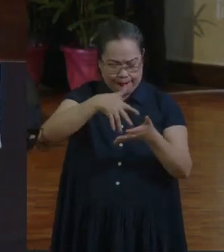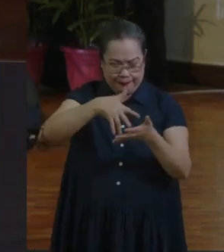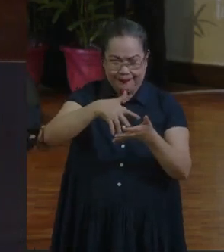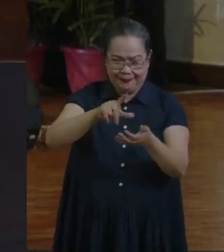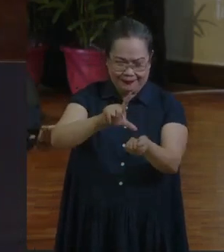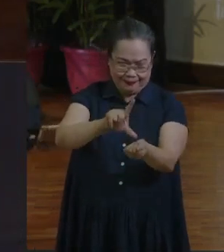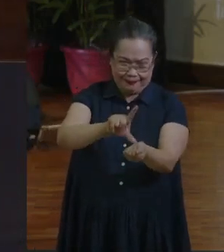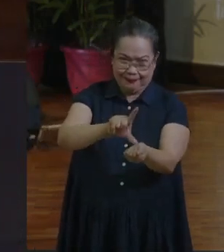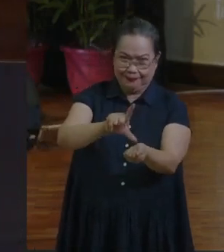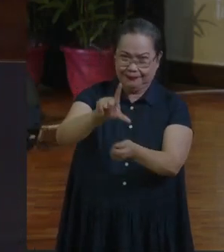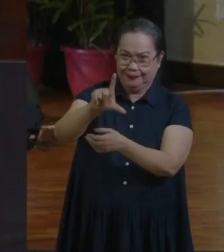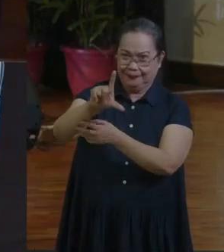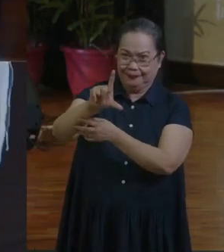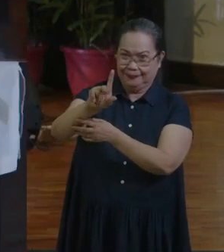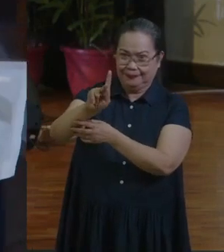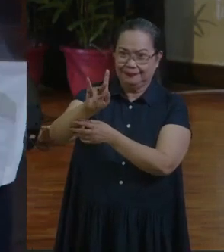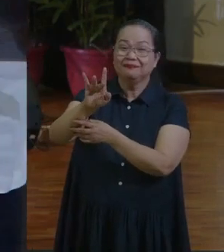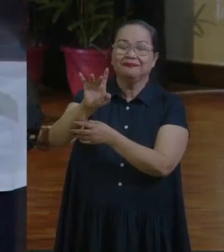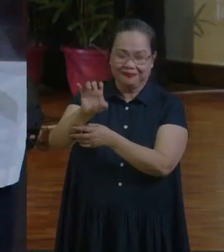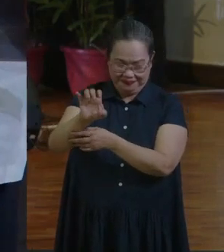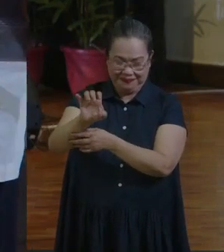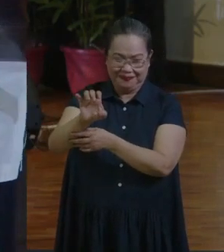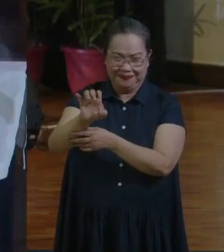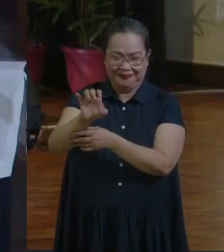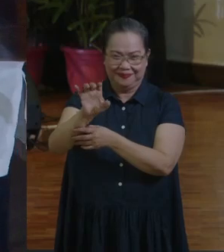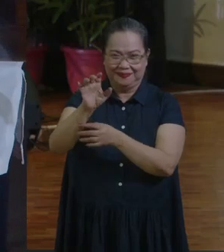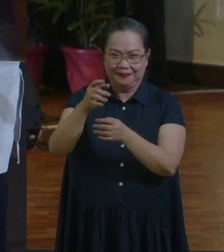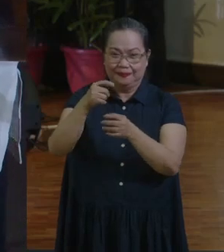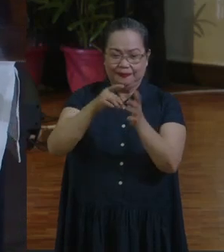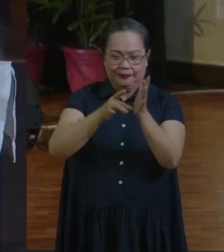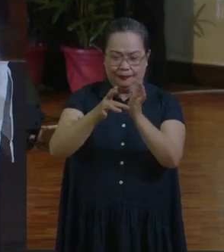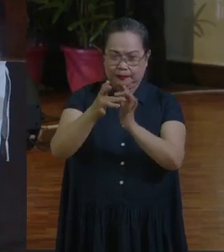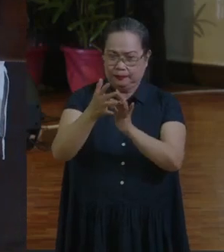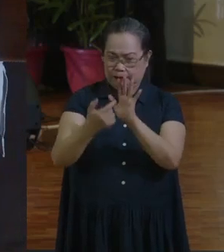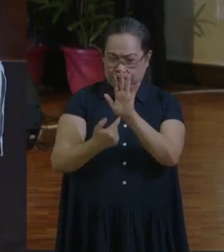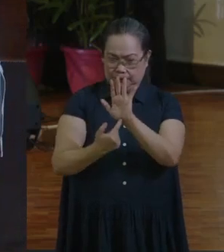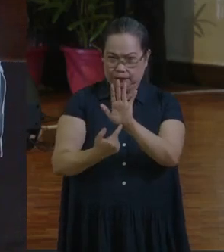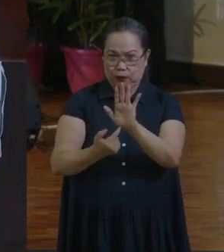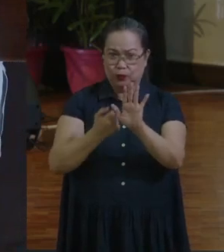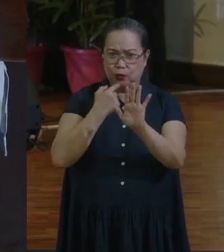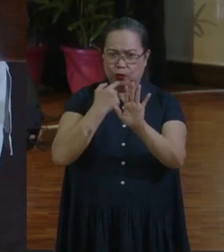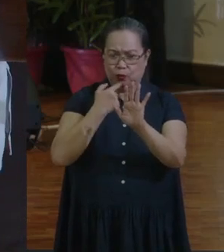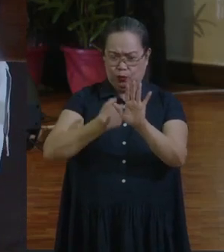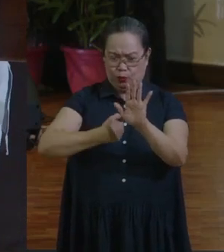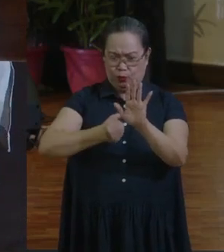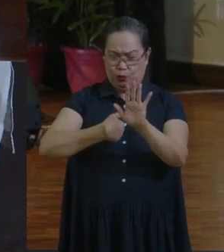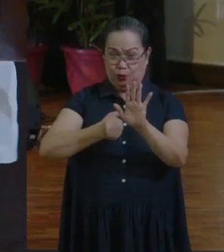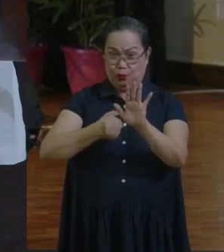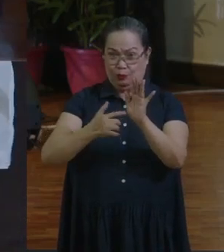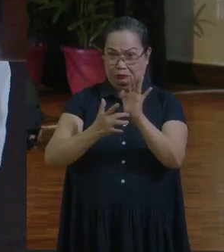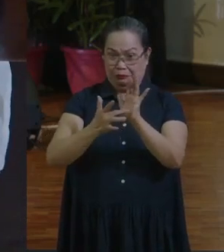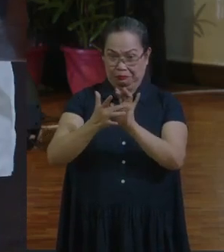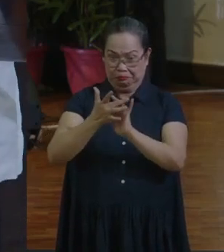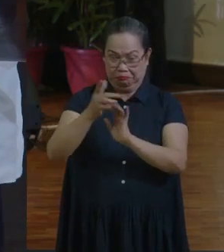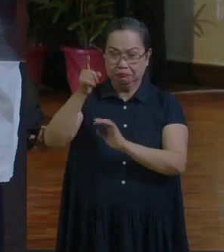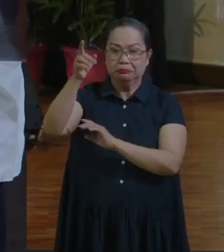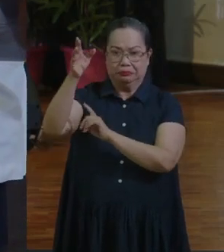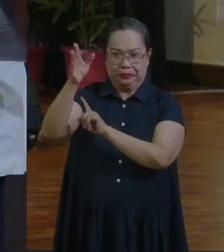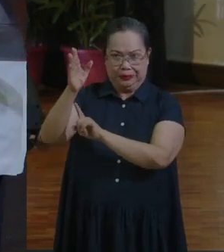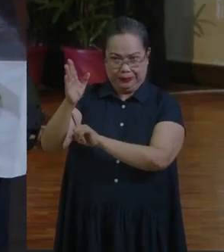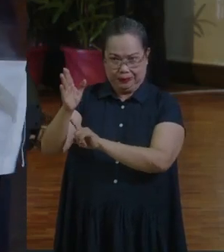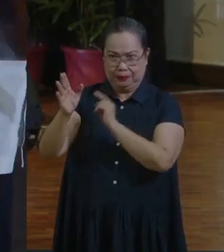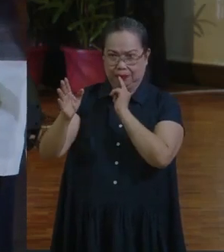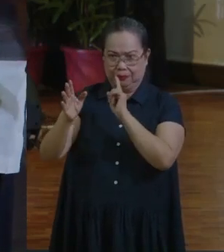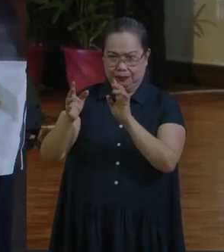na tayo sa paglantad ni Jesus ng kanyang pagka-Diyos sa pagbuhay niya